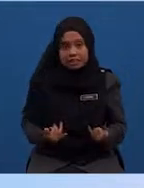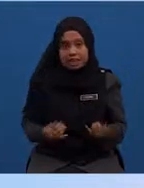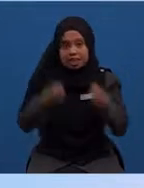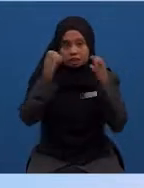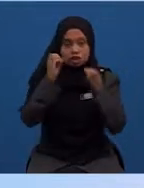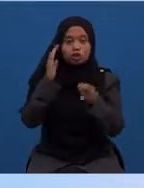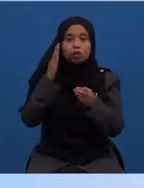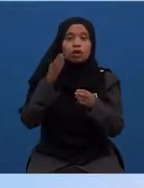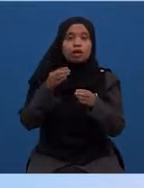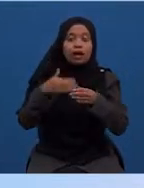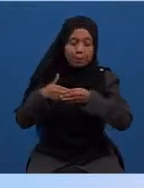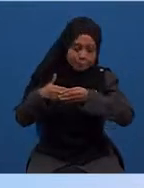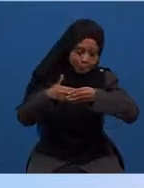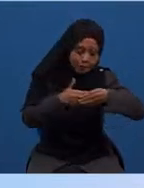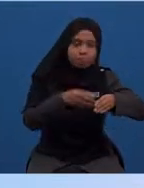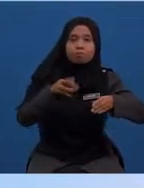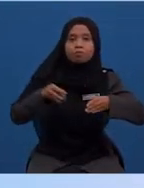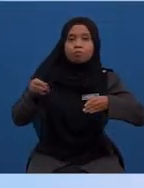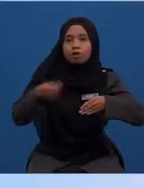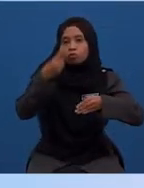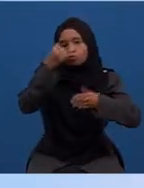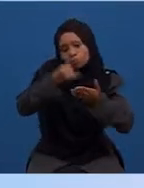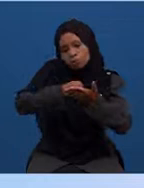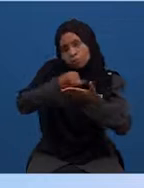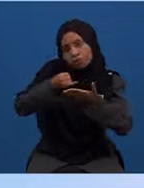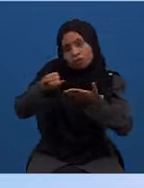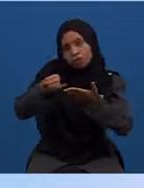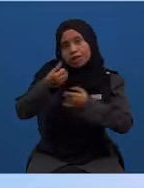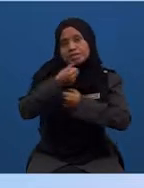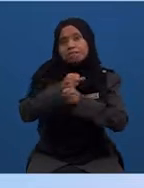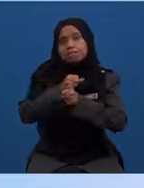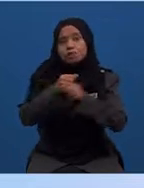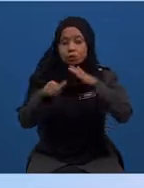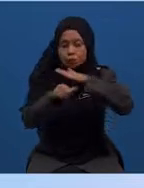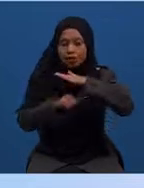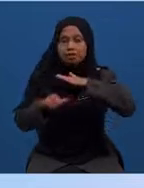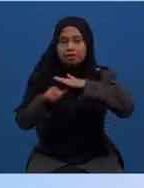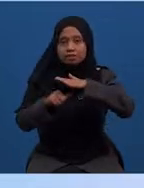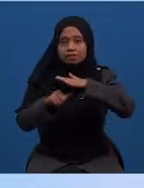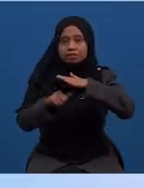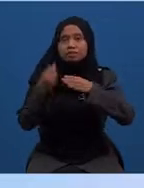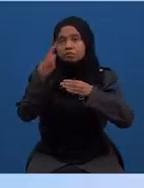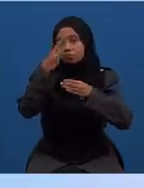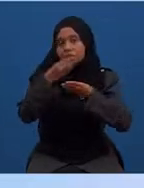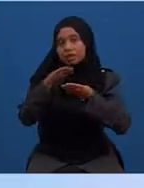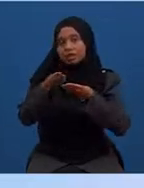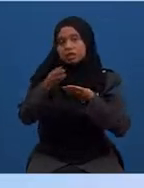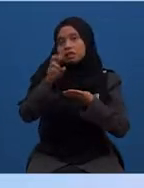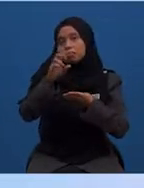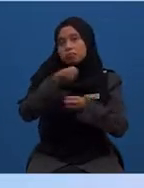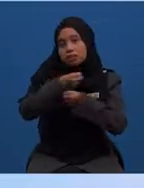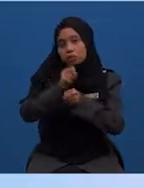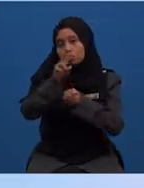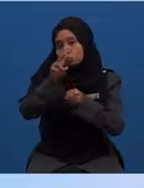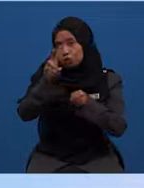cikgu akan membimbing murid-murid untuk melukis bentuk asas bagi bentuk dua